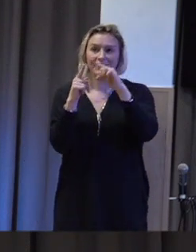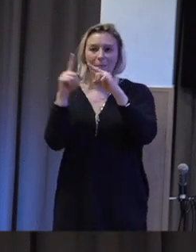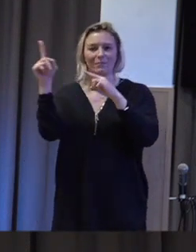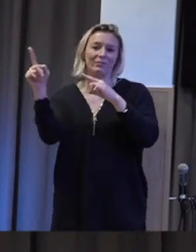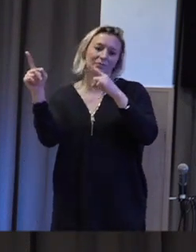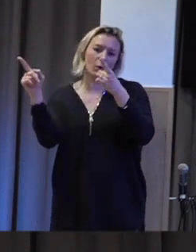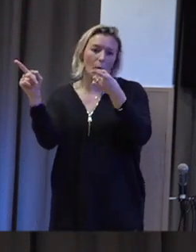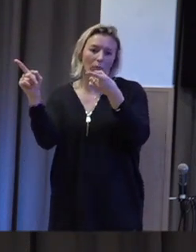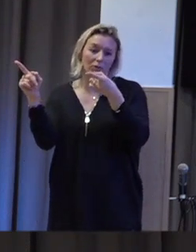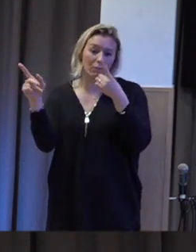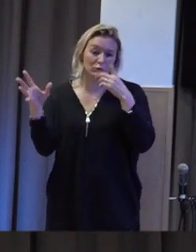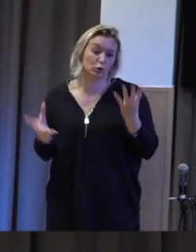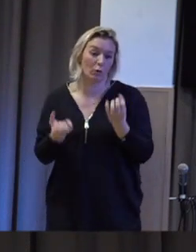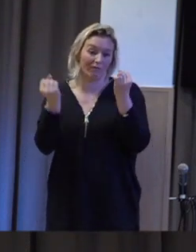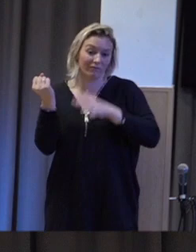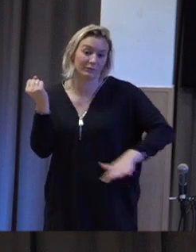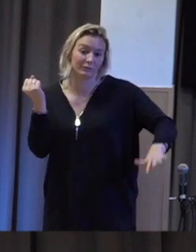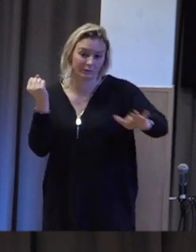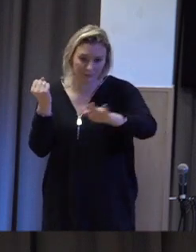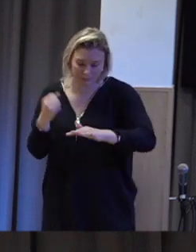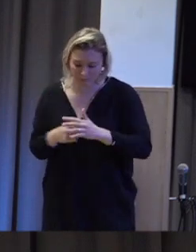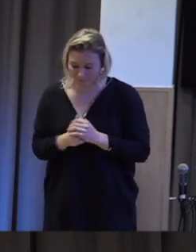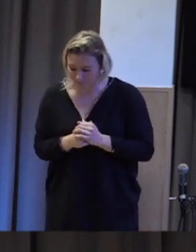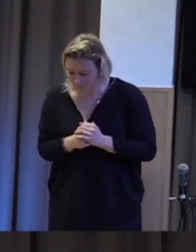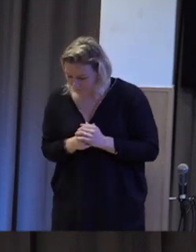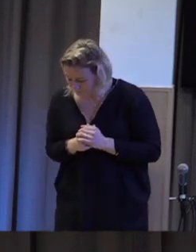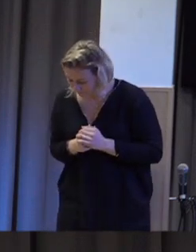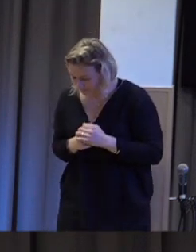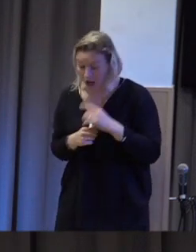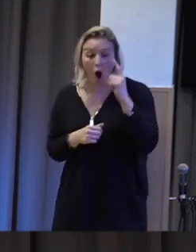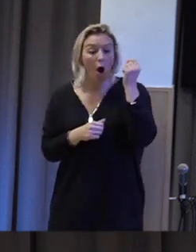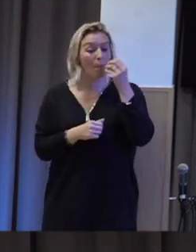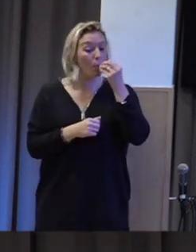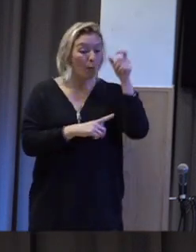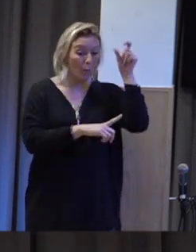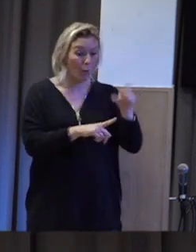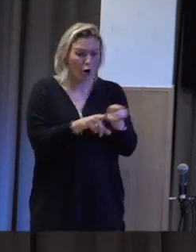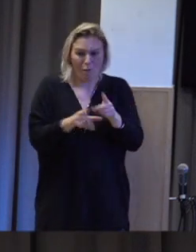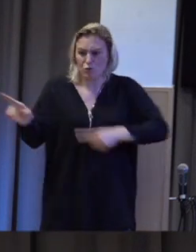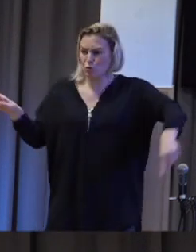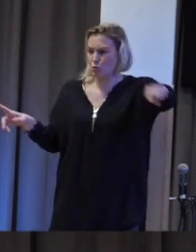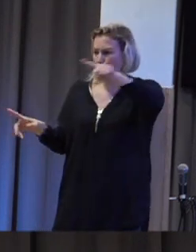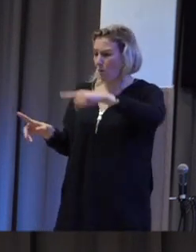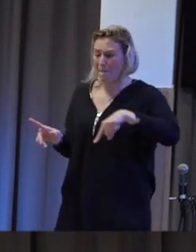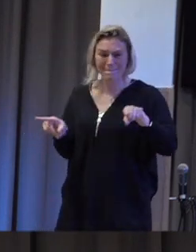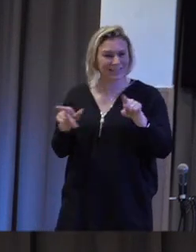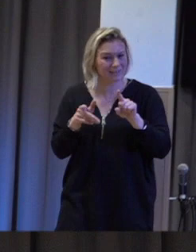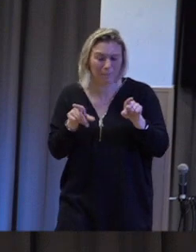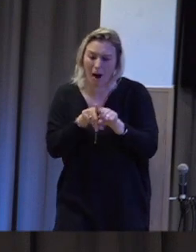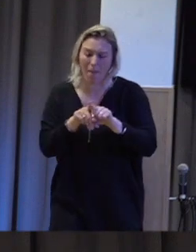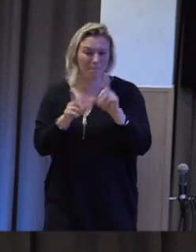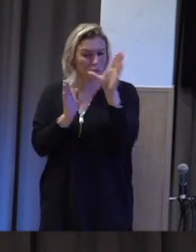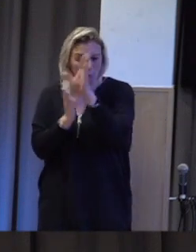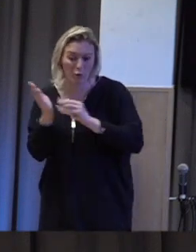comparé le Samaritain, c'est ce que je dis à notre Seigneur, car son amour lui ressemble. Mais ce Samaritain est au travers de nous. Pourquoi ? Parce que l'apôtre